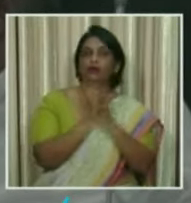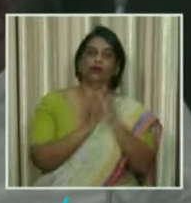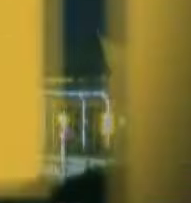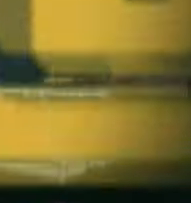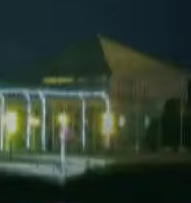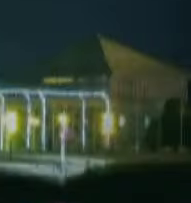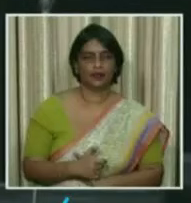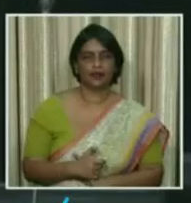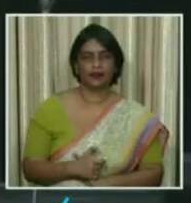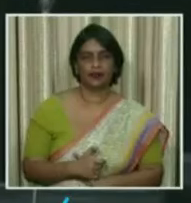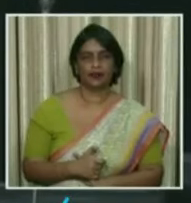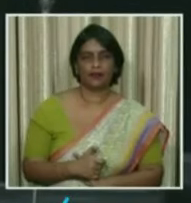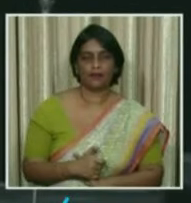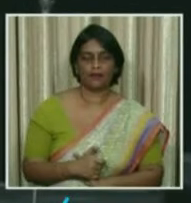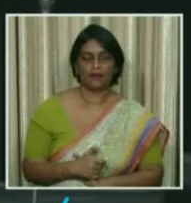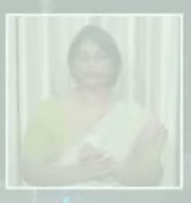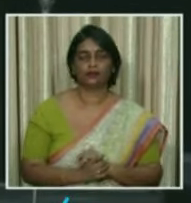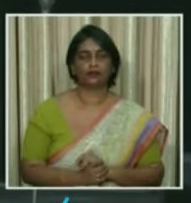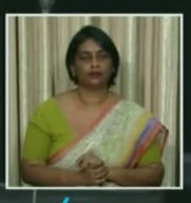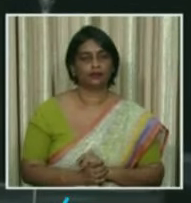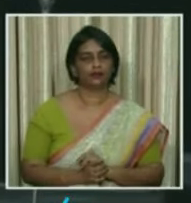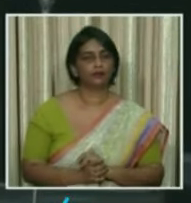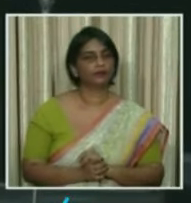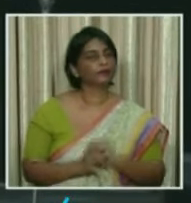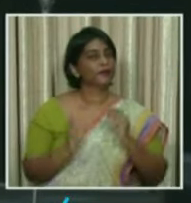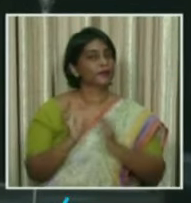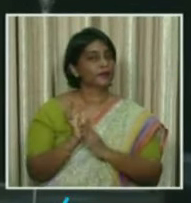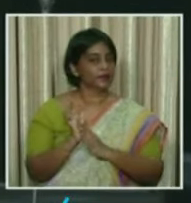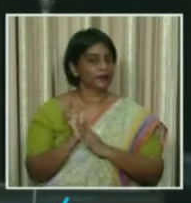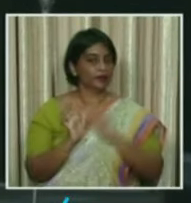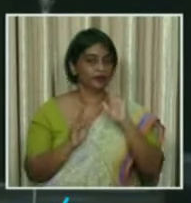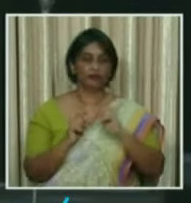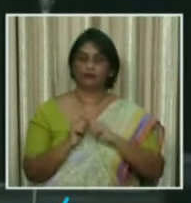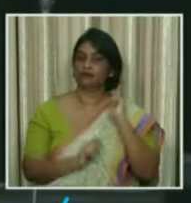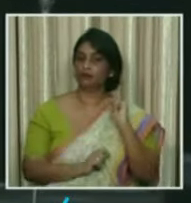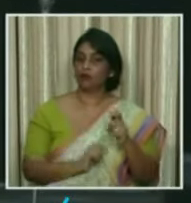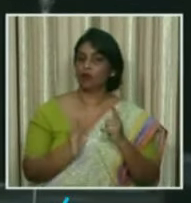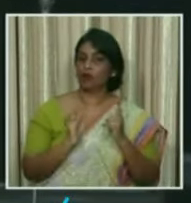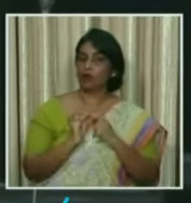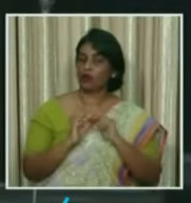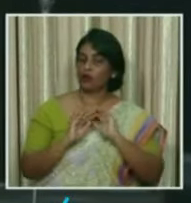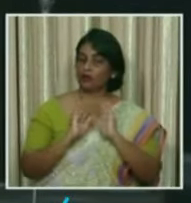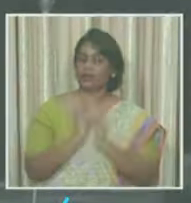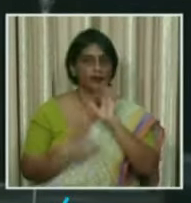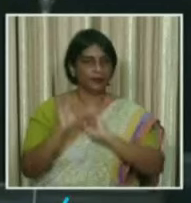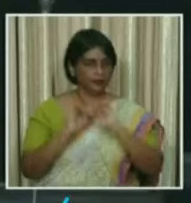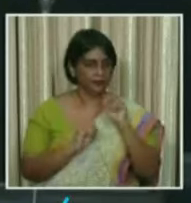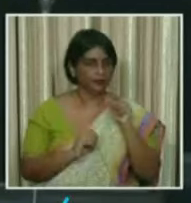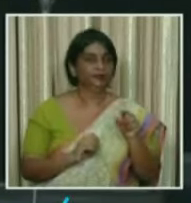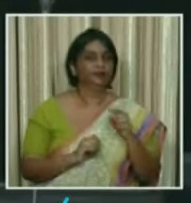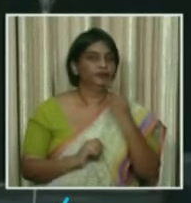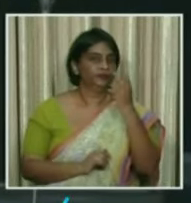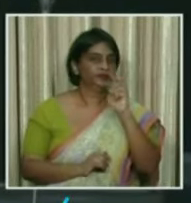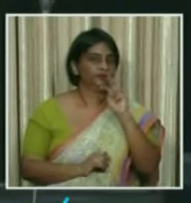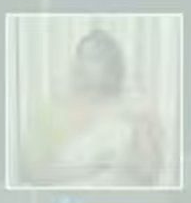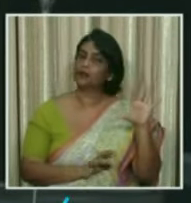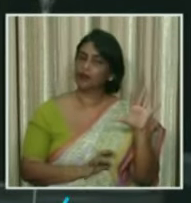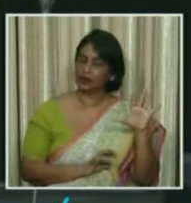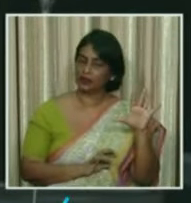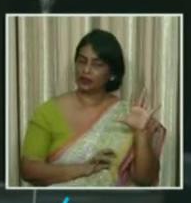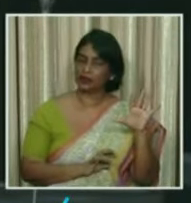දැනුම් දීලා තිනවා. 2022 සමාජිකයන් සඳහා ගෙවන ලද පොලි අනුපාතය 9%යි. 2023